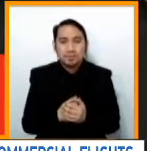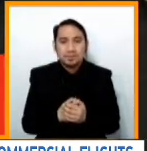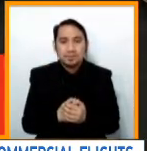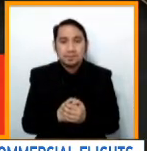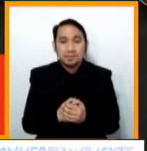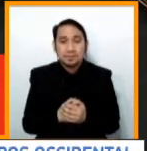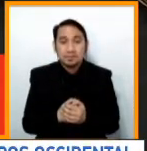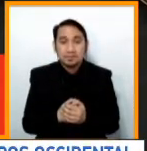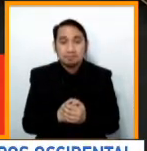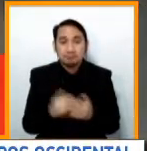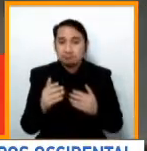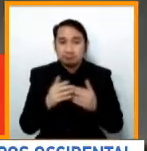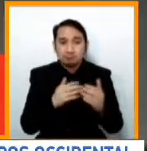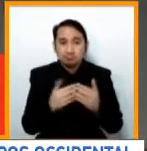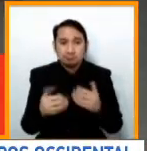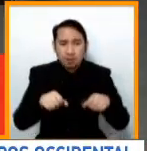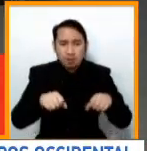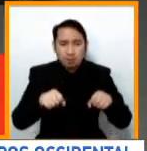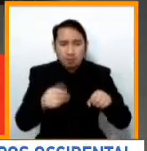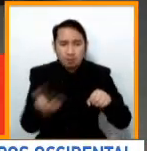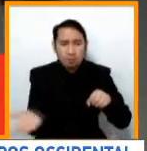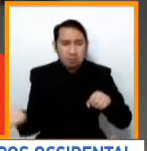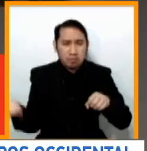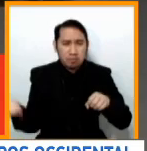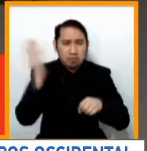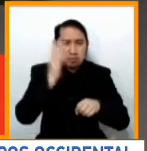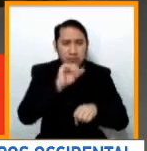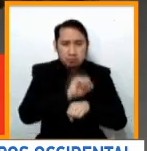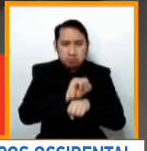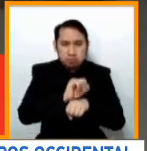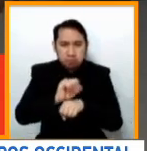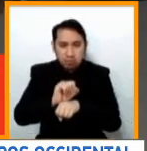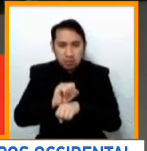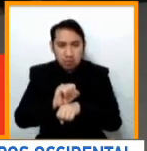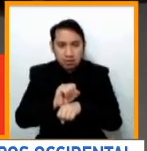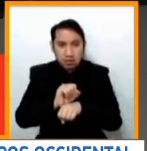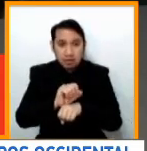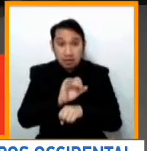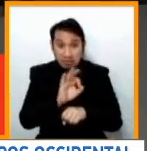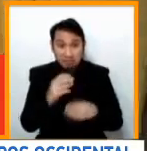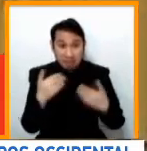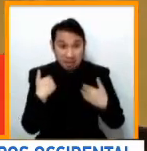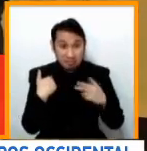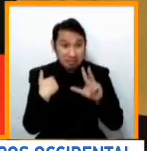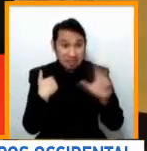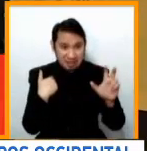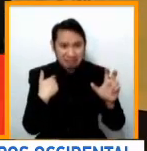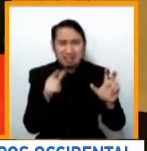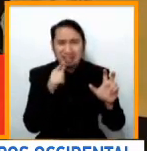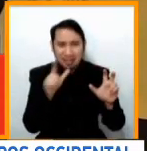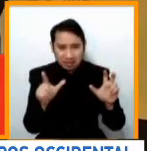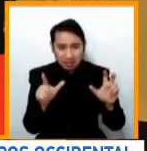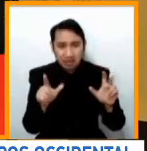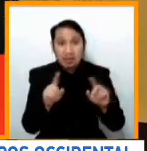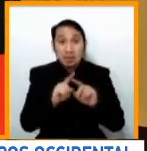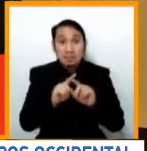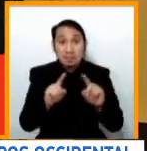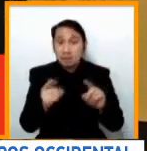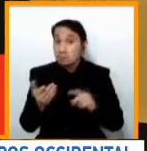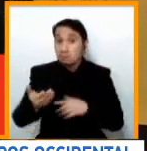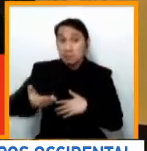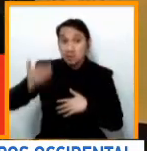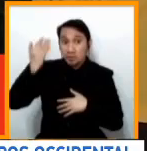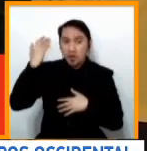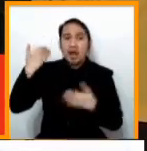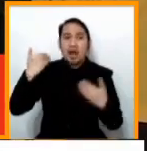Kahit maghapong mamasada si Herman, swerte na raw siya kung kumita siya ng 300 piso. Wala pa yan sa dati 1,000 pisong kinikita niya